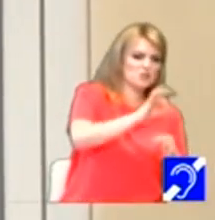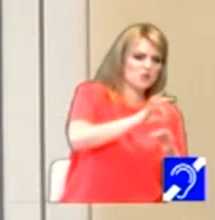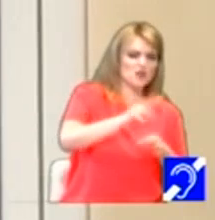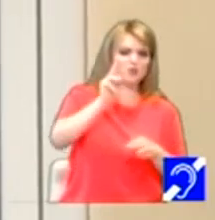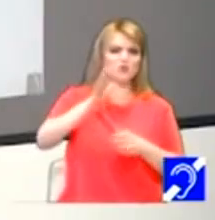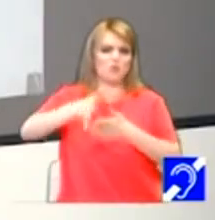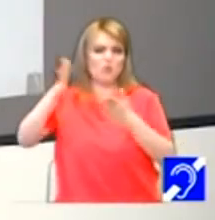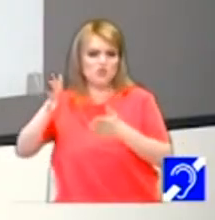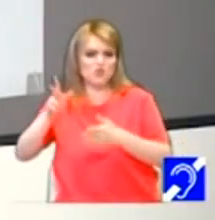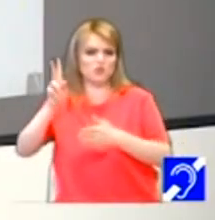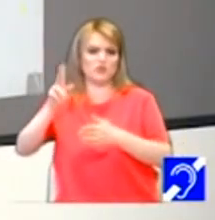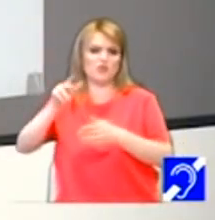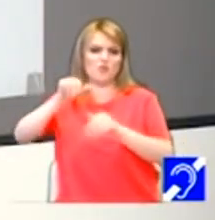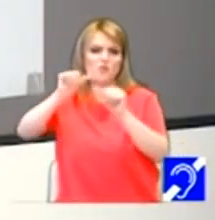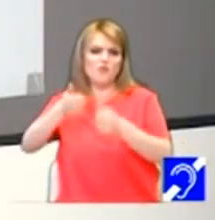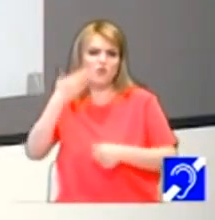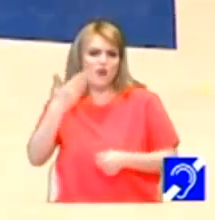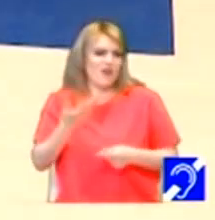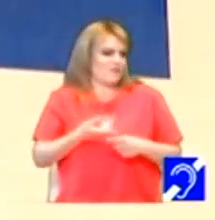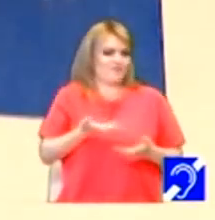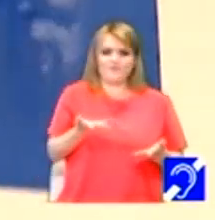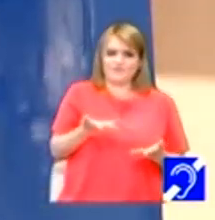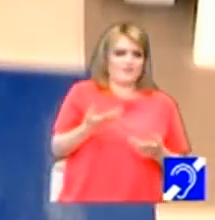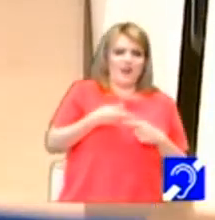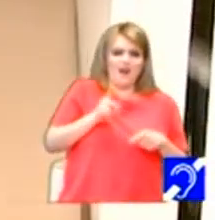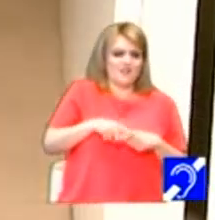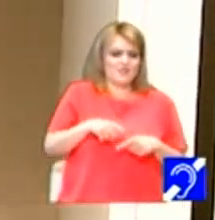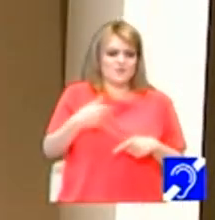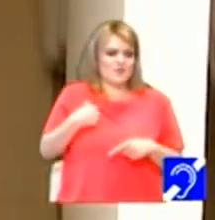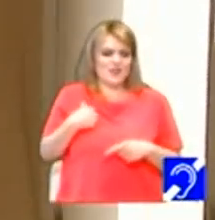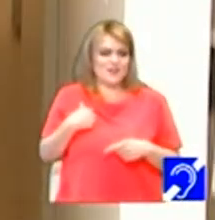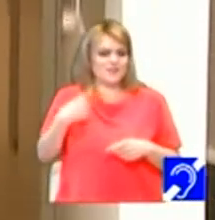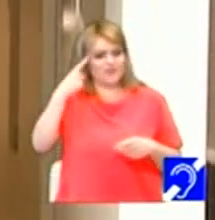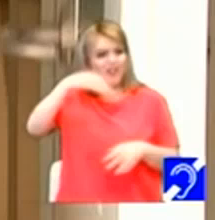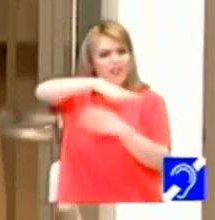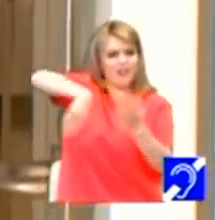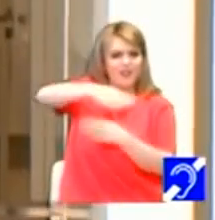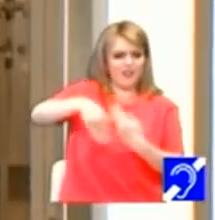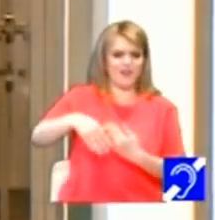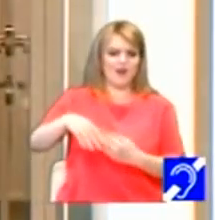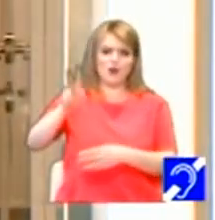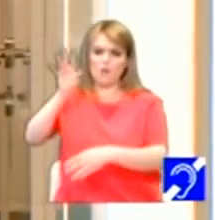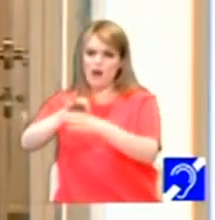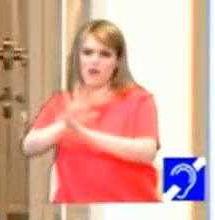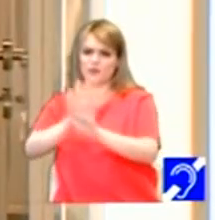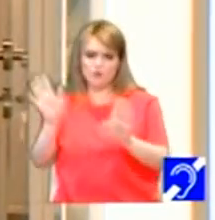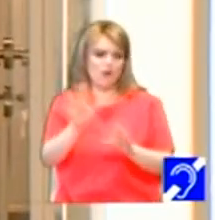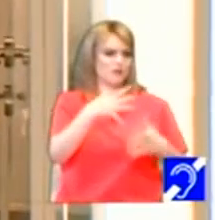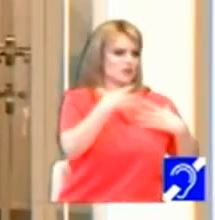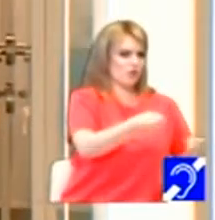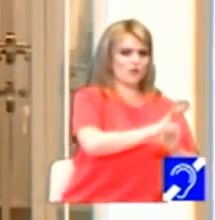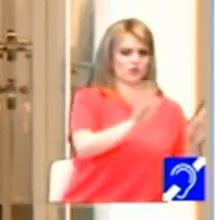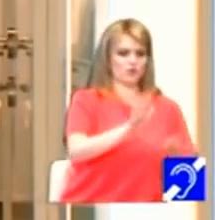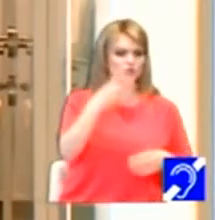mult simptomatici, este o chestiune care încearcă să creeze o confuzie suplimentară. Legea adoptată de Senat mai prevede